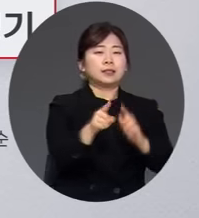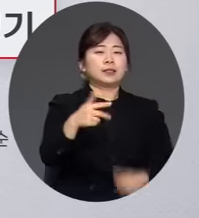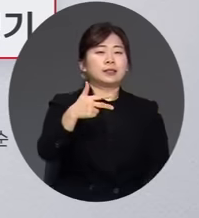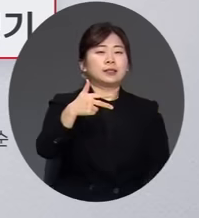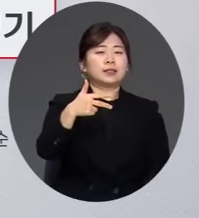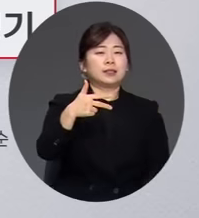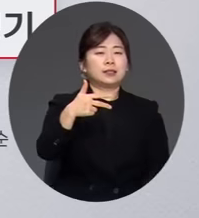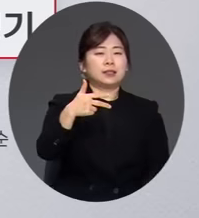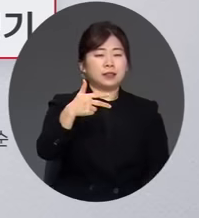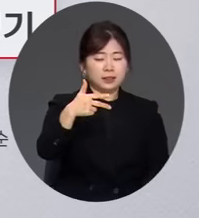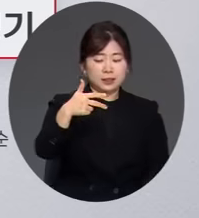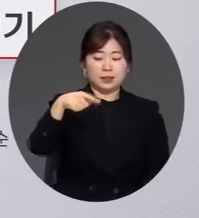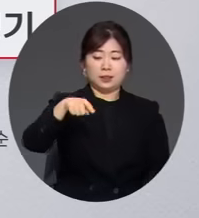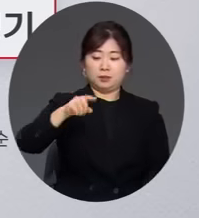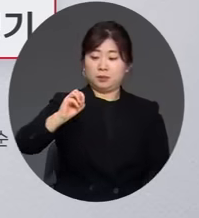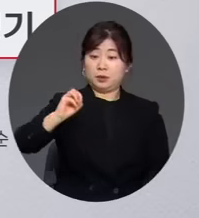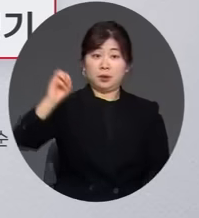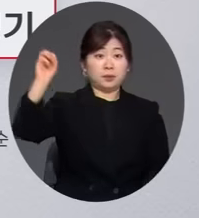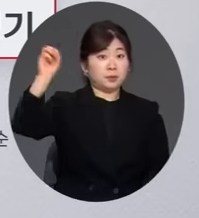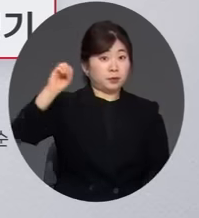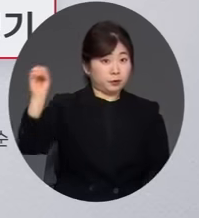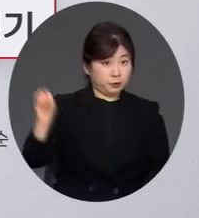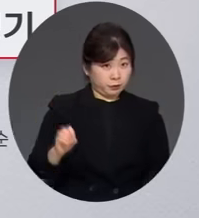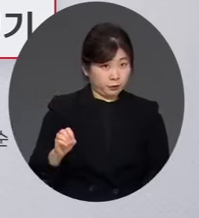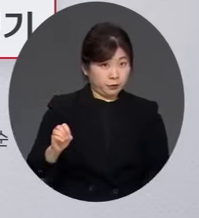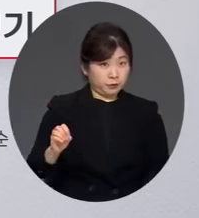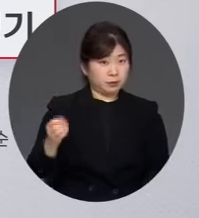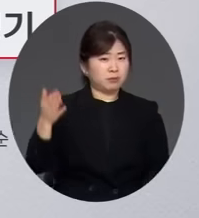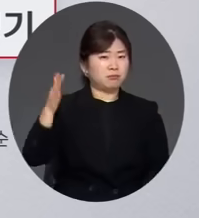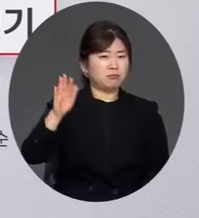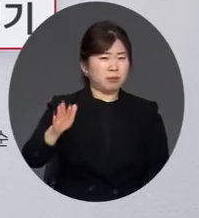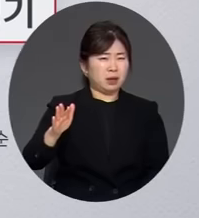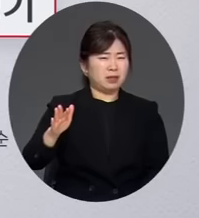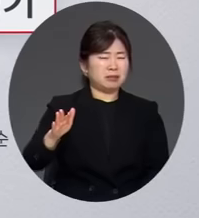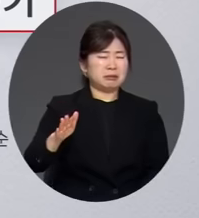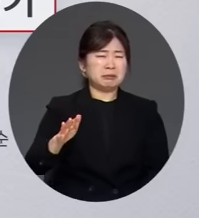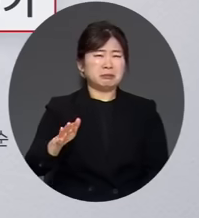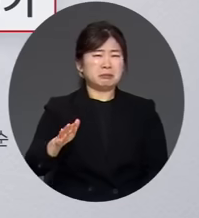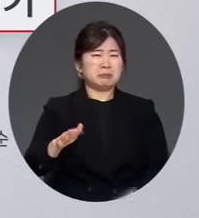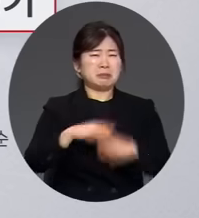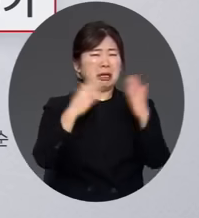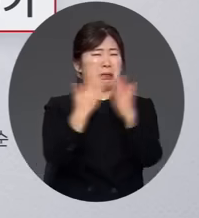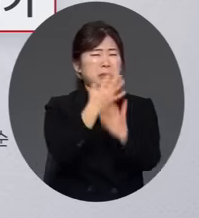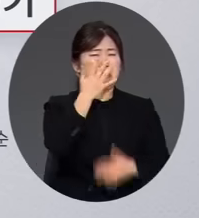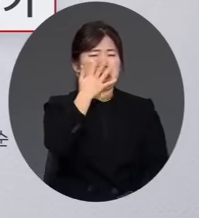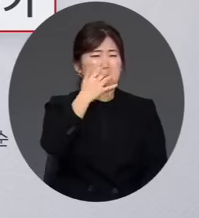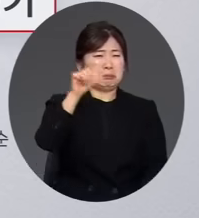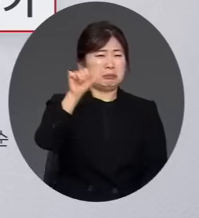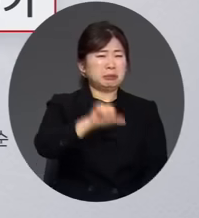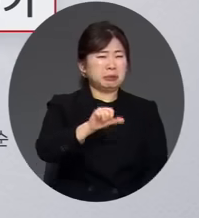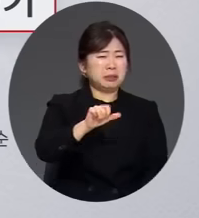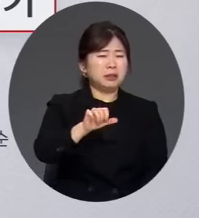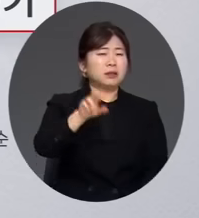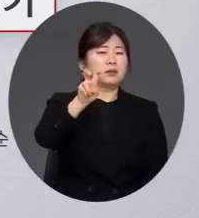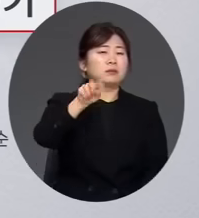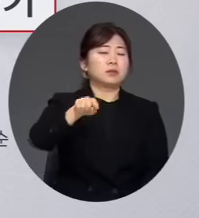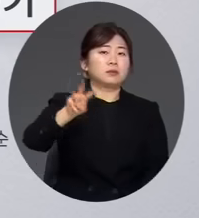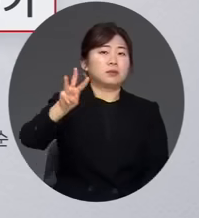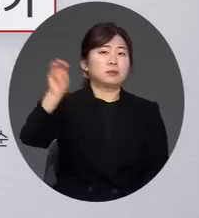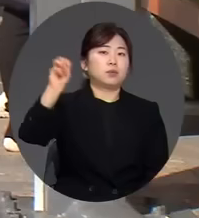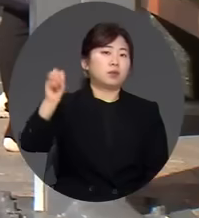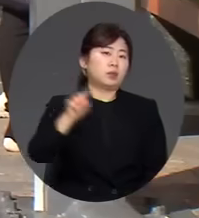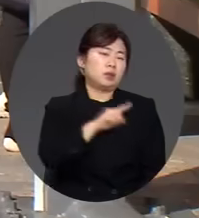전 바르게 살기 창원 지역 협의의 회장 7% 있지만 지지후보 없음이 20.3% 가장